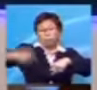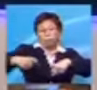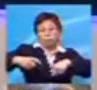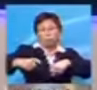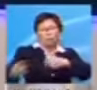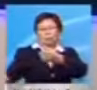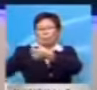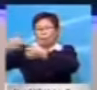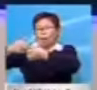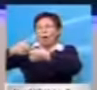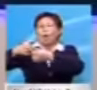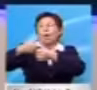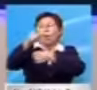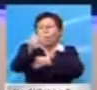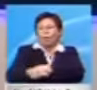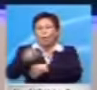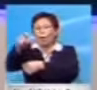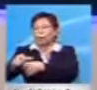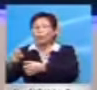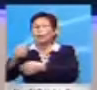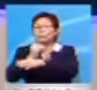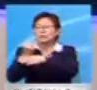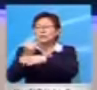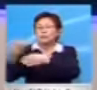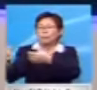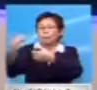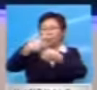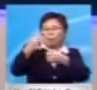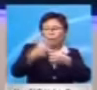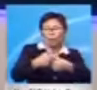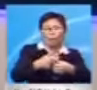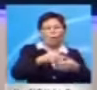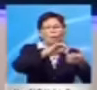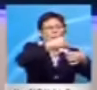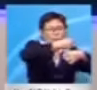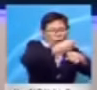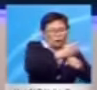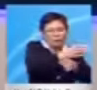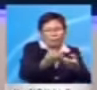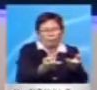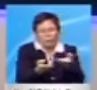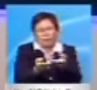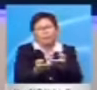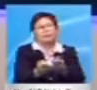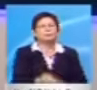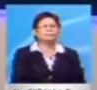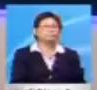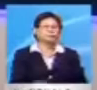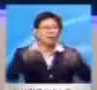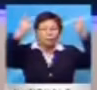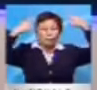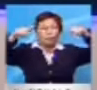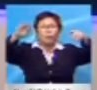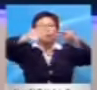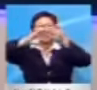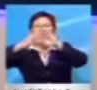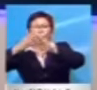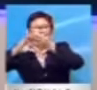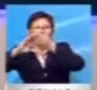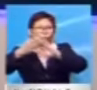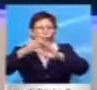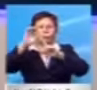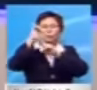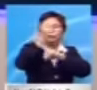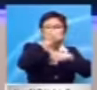RTM baru bagi melengkapkan nilai rantaian pembuatan serta perkhidmatannya jelas presiden komuniti proeam